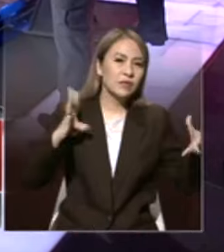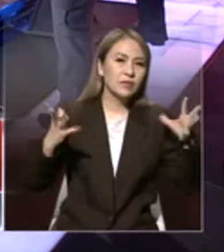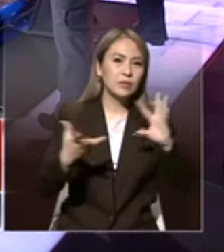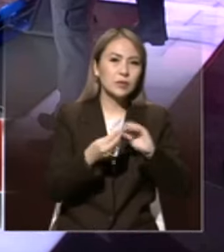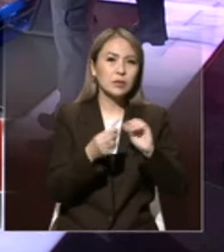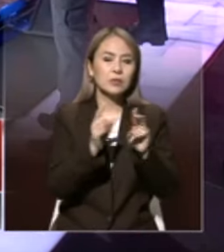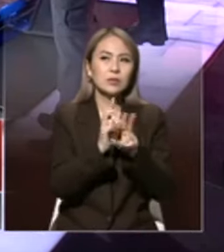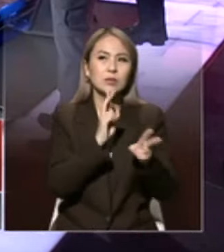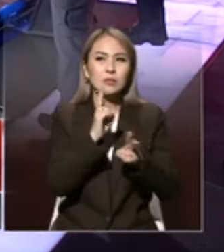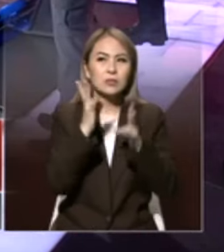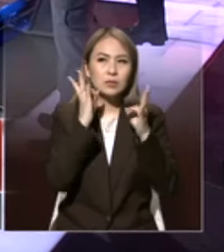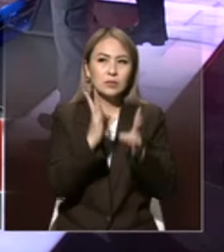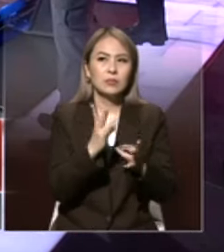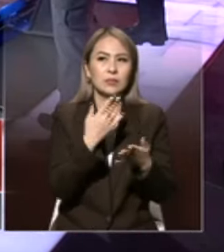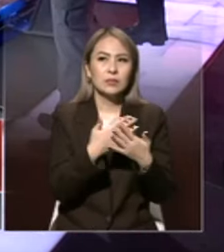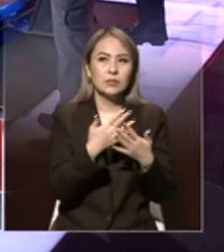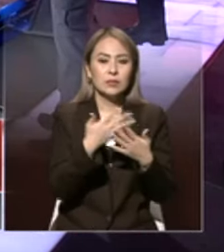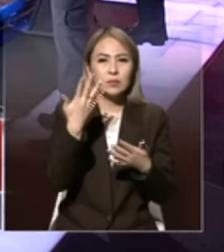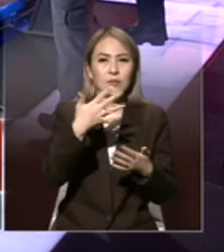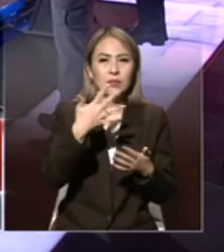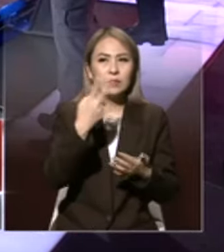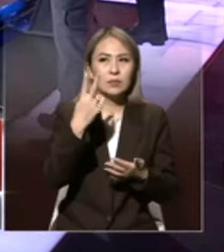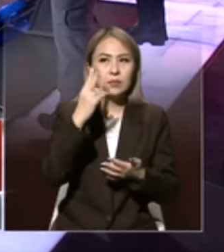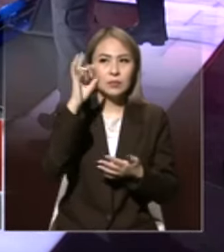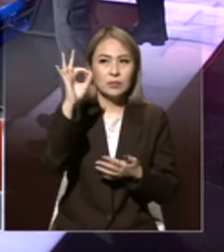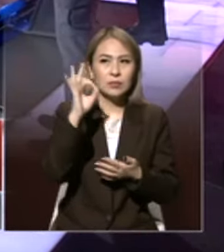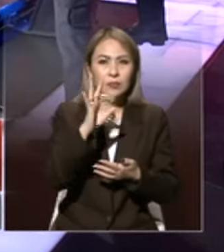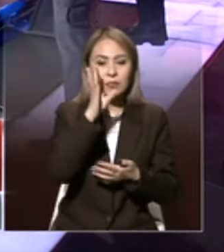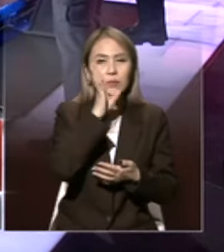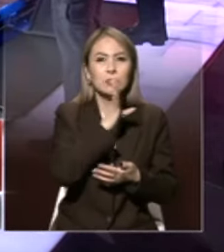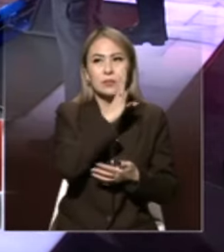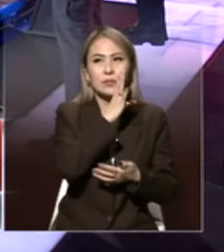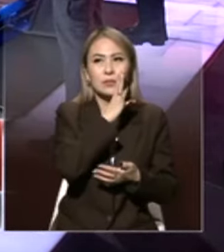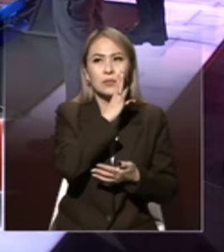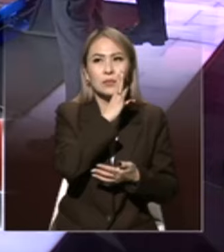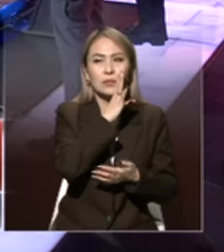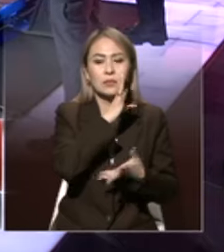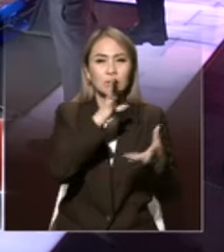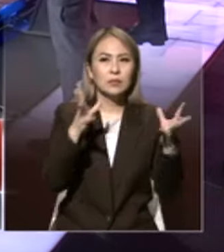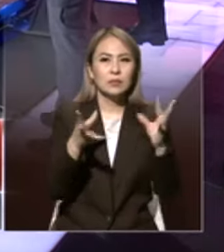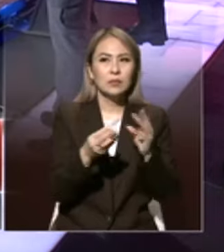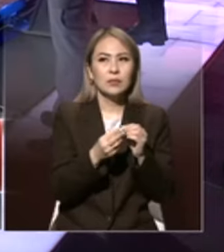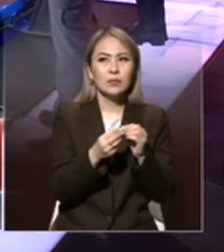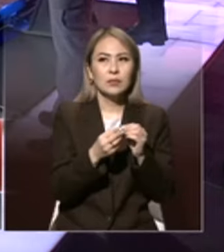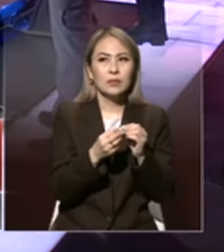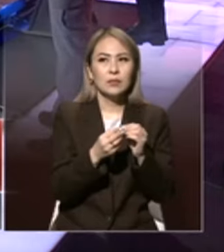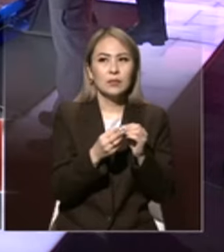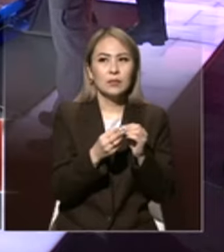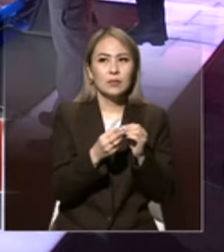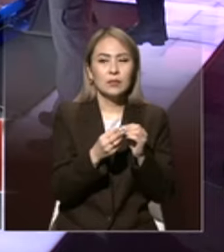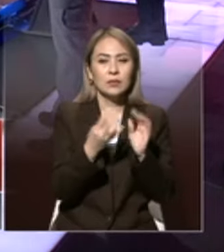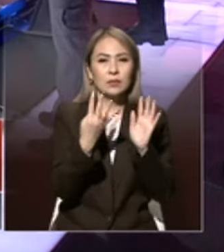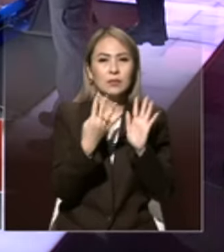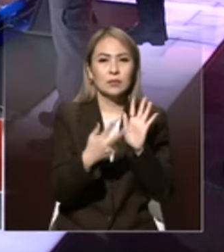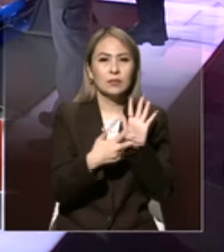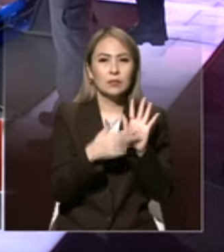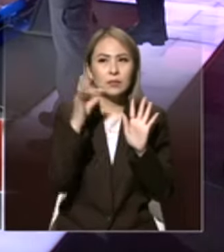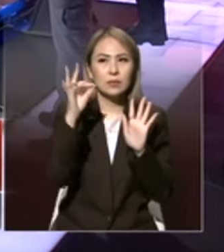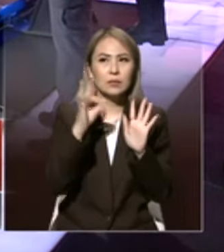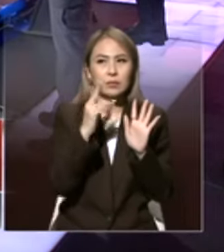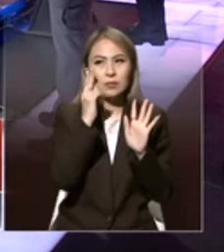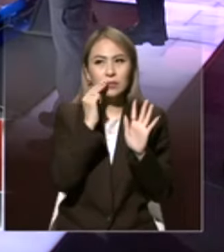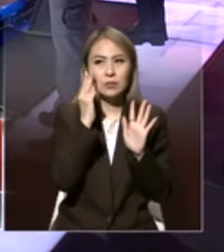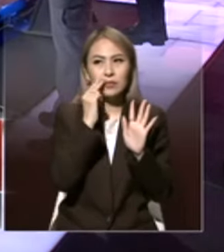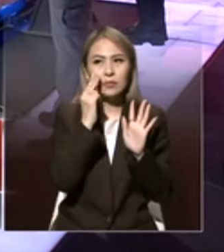қылмыстың жәбірленушілері 52% әйел азаматшаларда, жалпы барлық қылмыстардың. Ал 48%